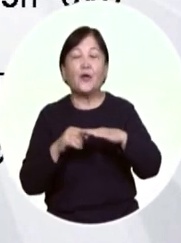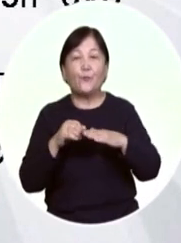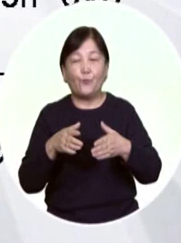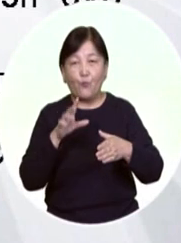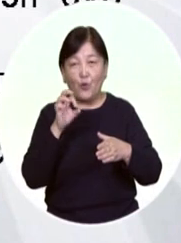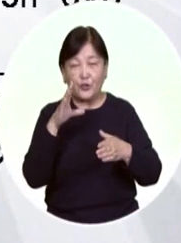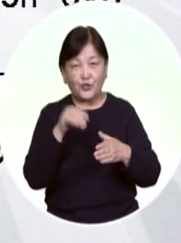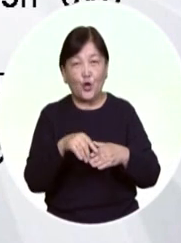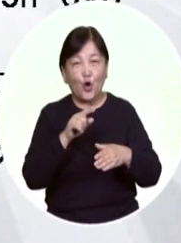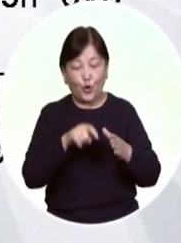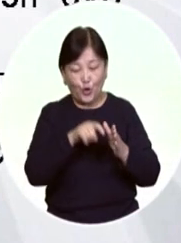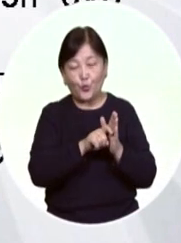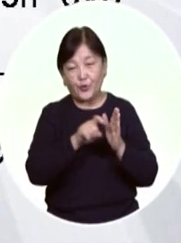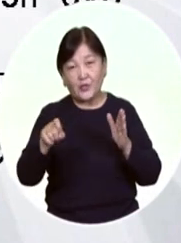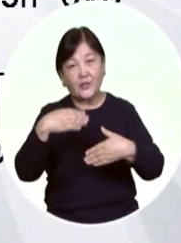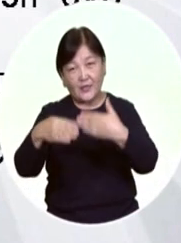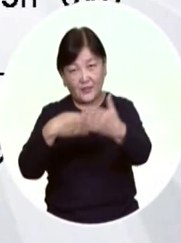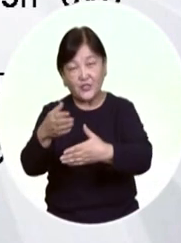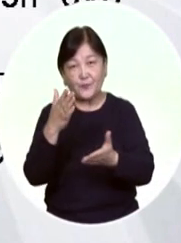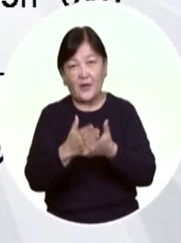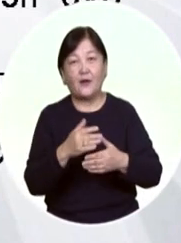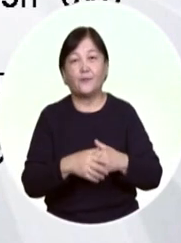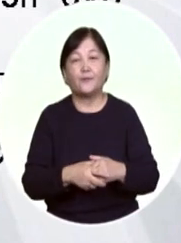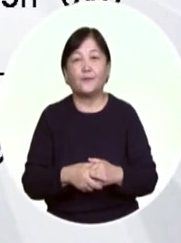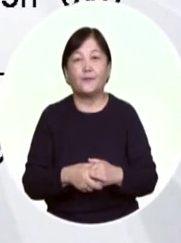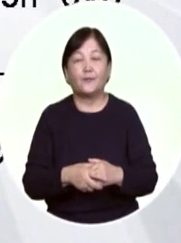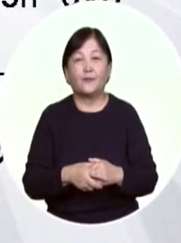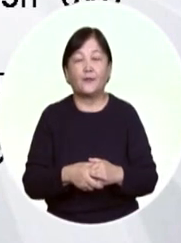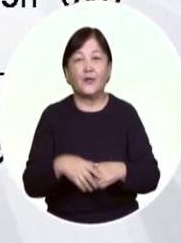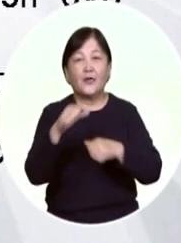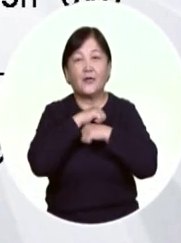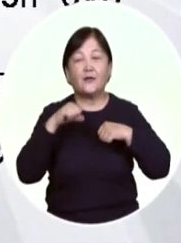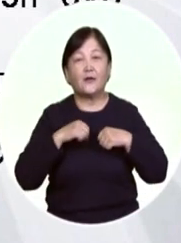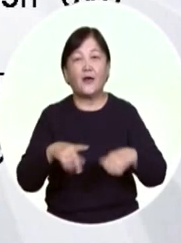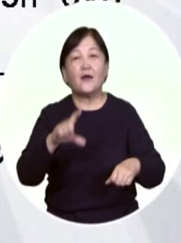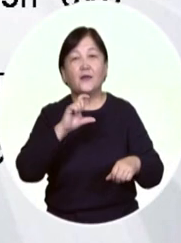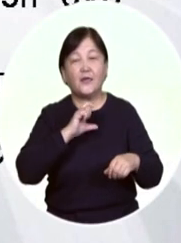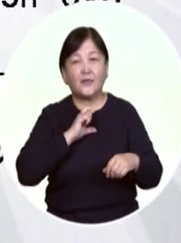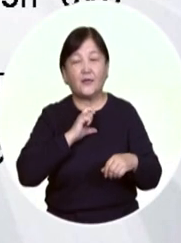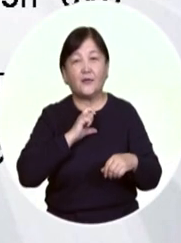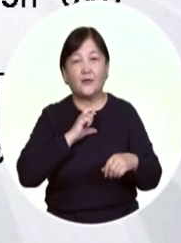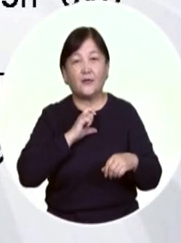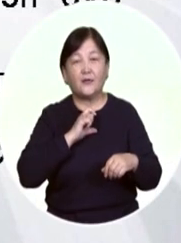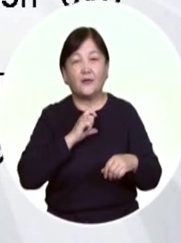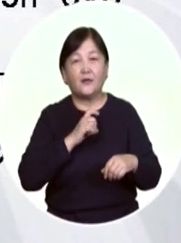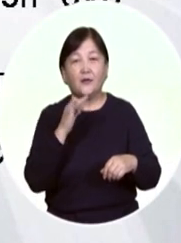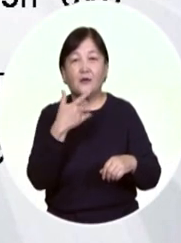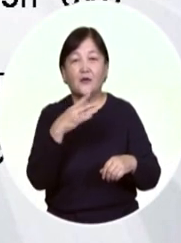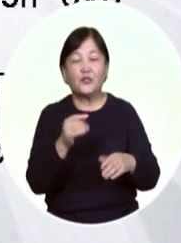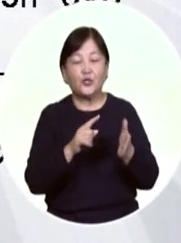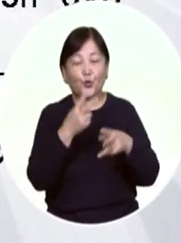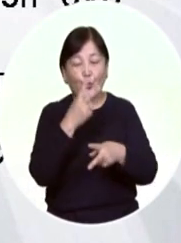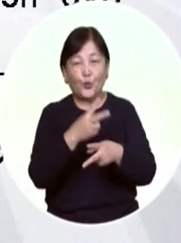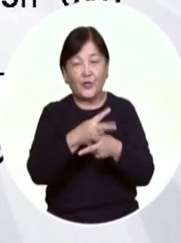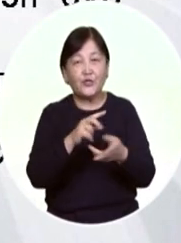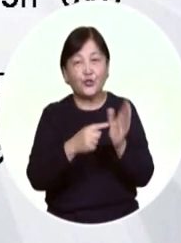хэлбэрлэлтгүй хэрэгжиж байгааг харж байгаа. За иргэдийнхээ эрхийг ингэж хуульчилж өгсөн байгаа.